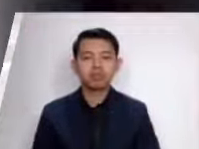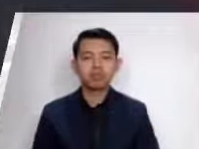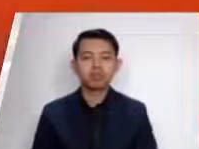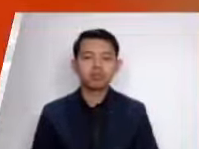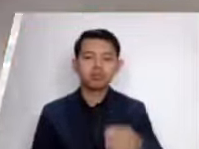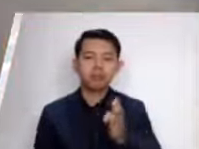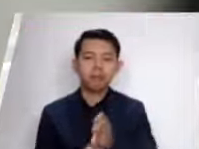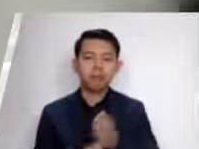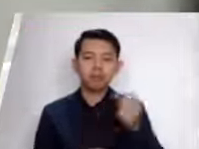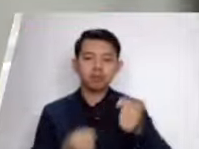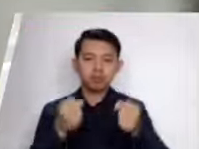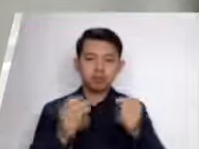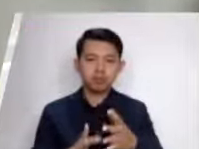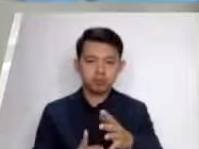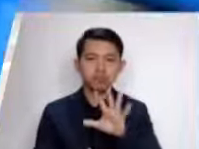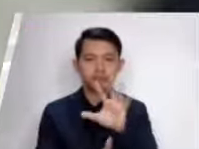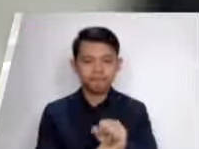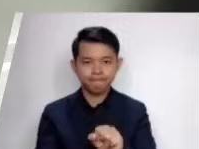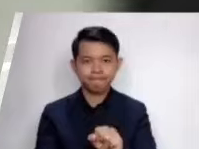bus.